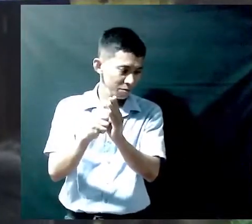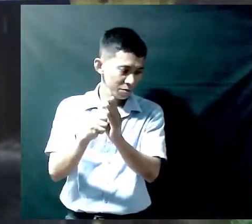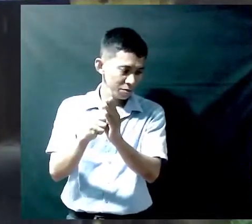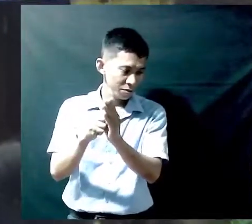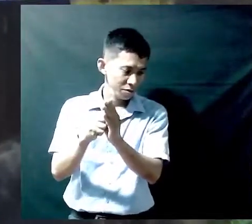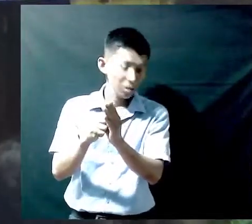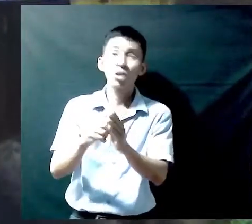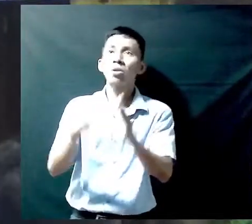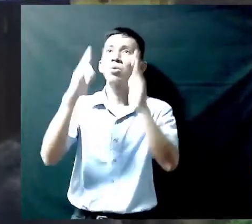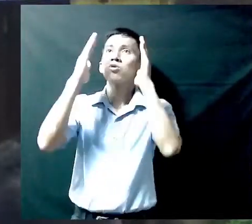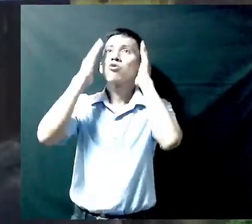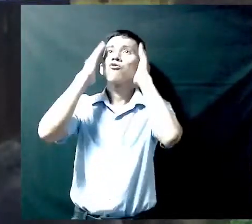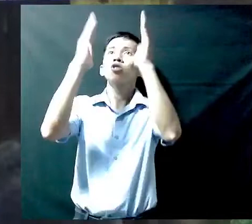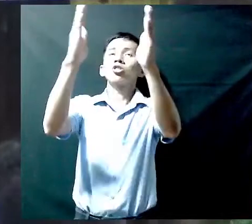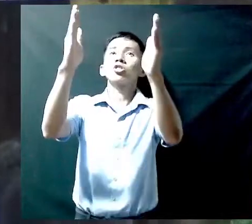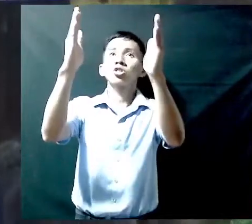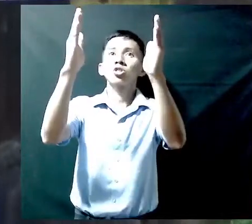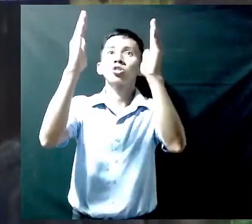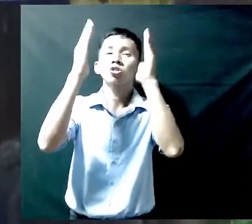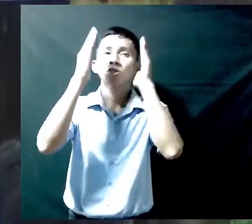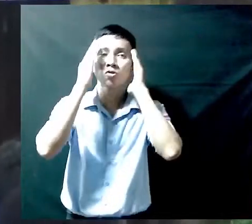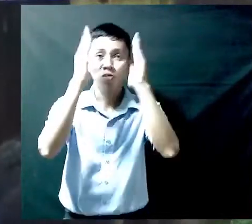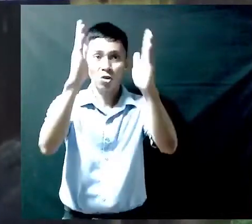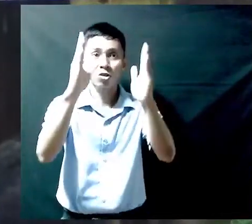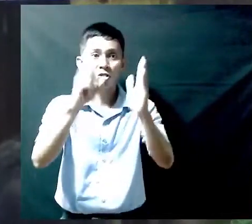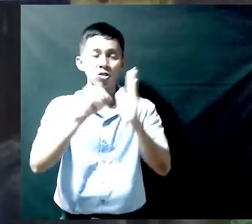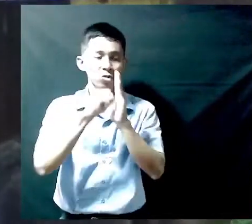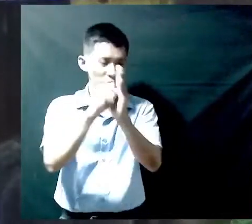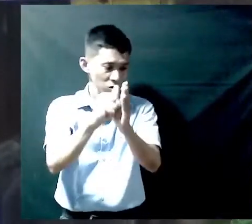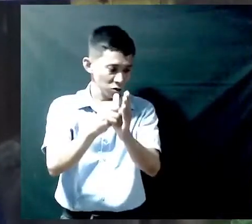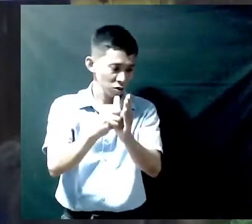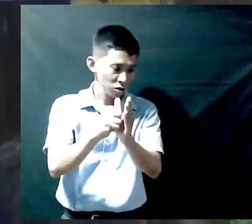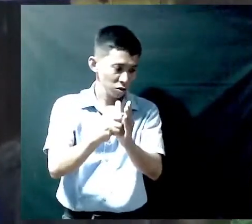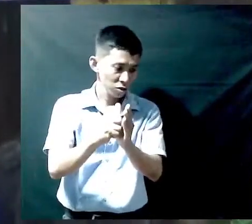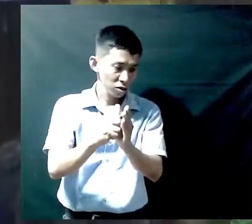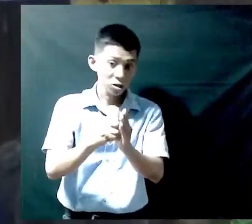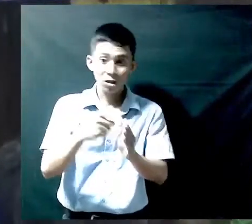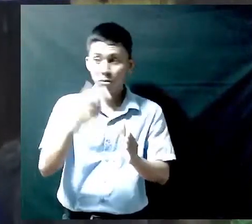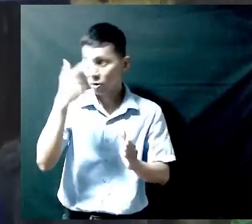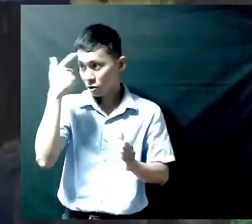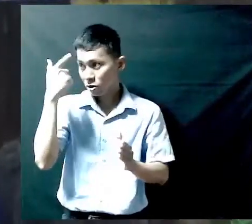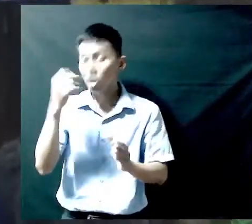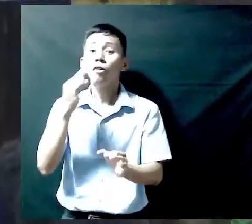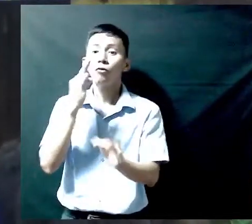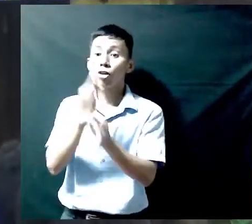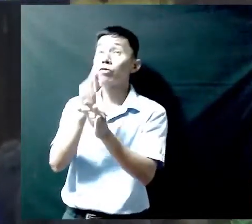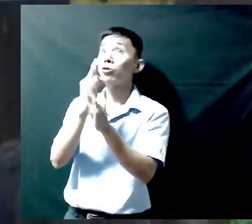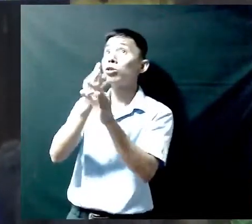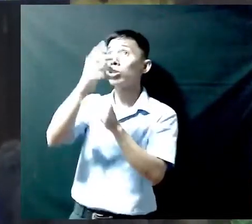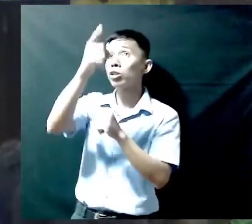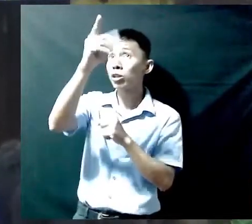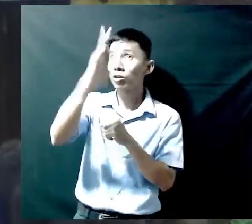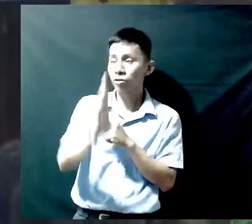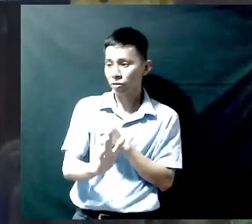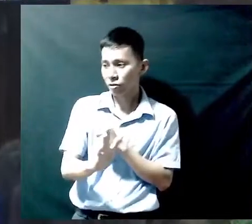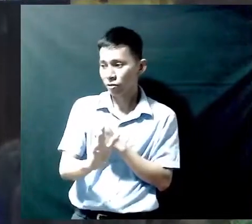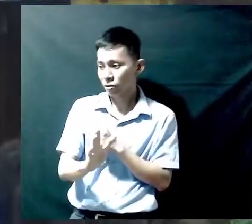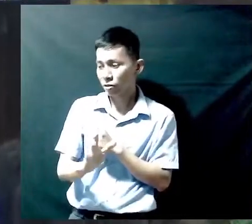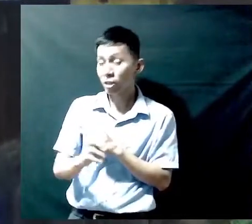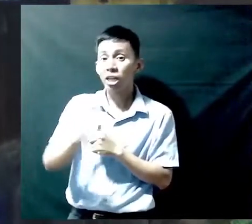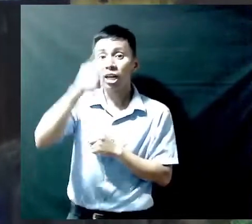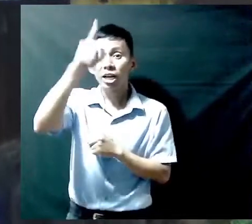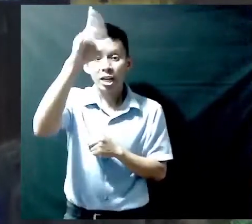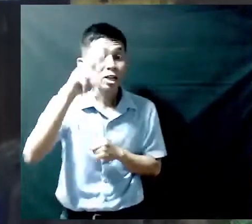niya, yung qualification na meron si Samuel, kaya siya nagamit ni Lord. At nung tinignan ko, may apat po ako